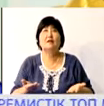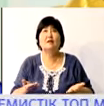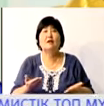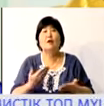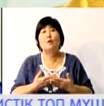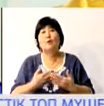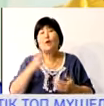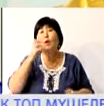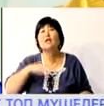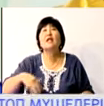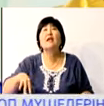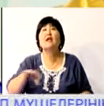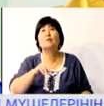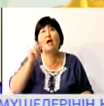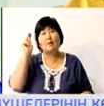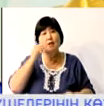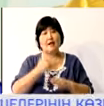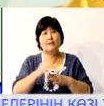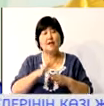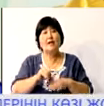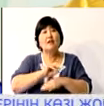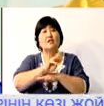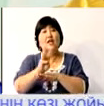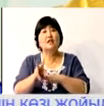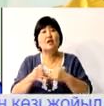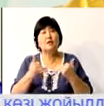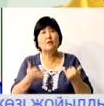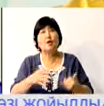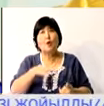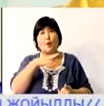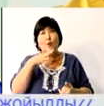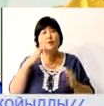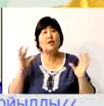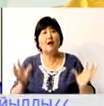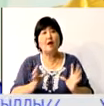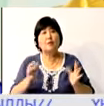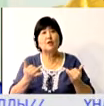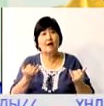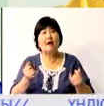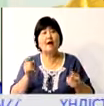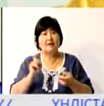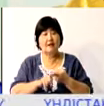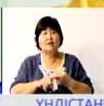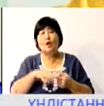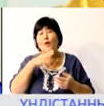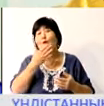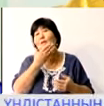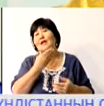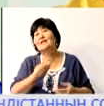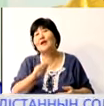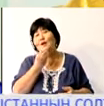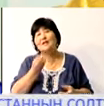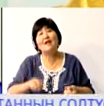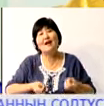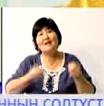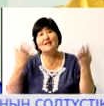мынау еліміздің білім саласына жасап жатқан көптеген қамқорлықтарының арқасында біз үлкен сәулетті де